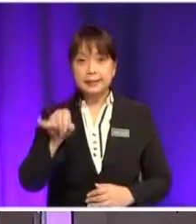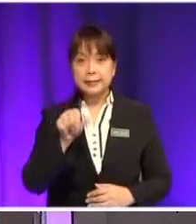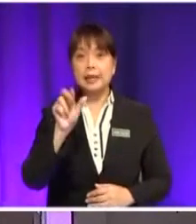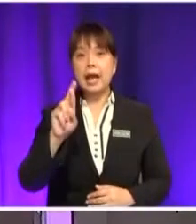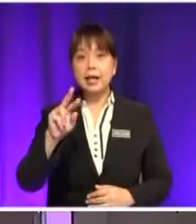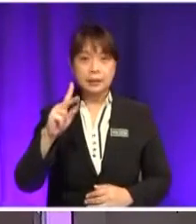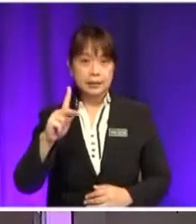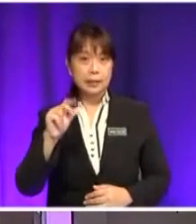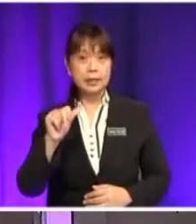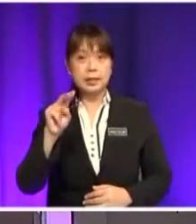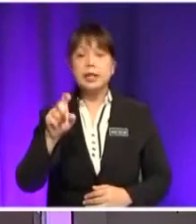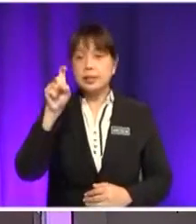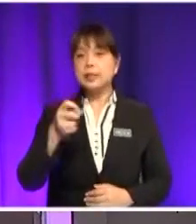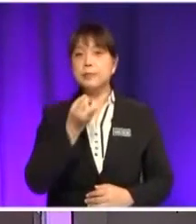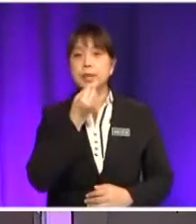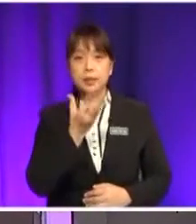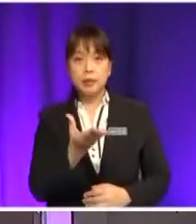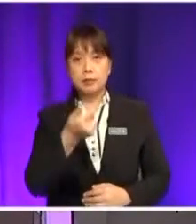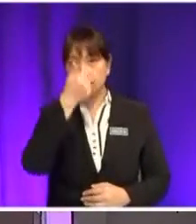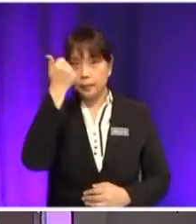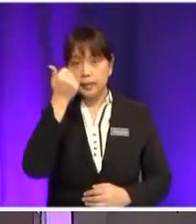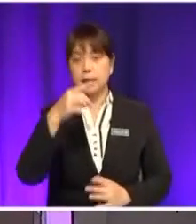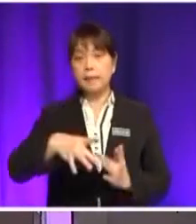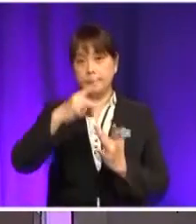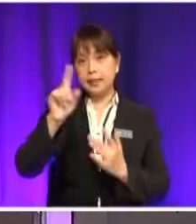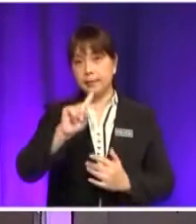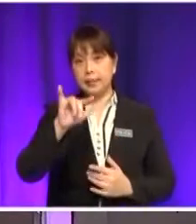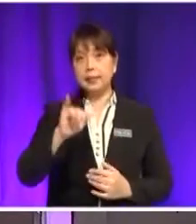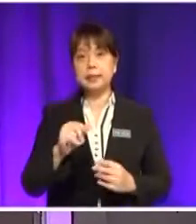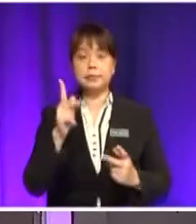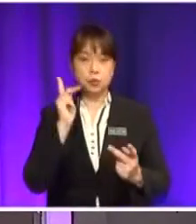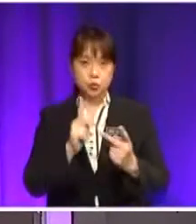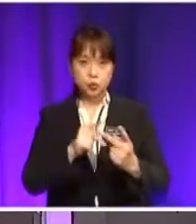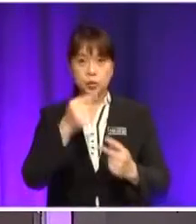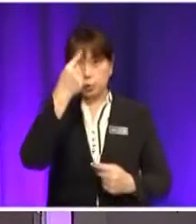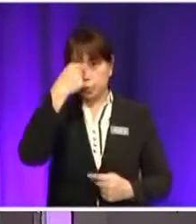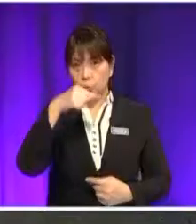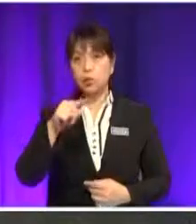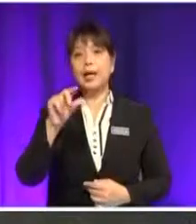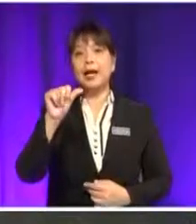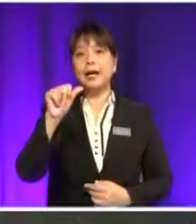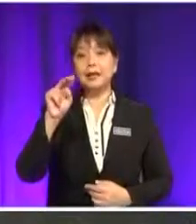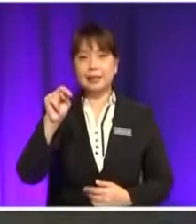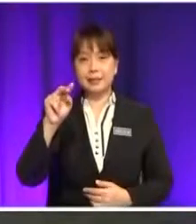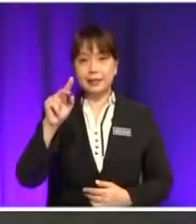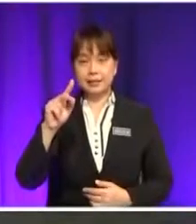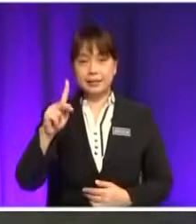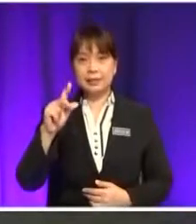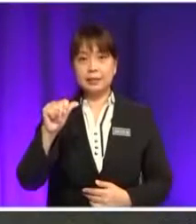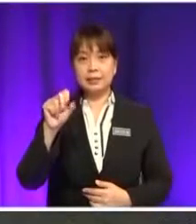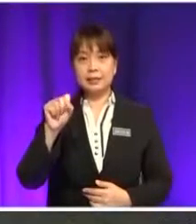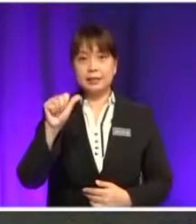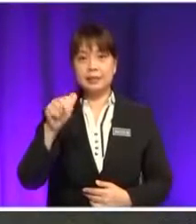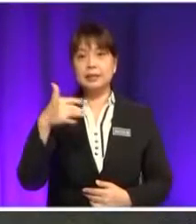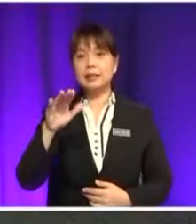dia Dan kita kan dipilih yang mana yang paling sesuai untuk ke angka selepas Siapa yang berani menjawab soal ini